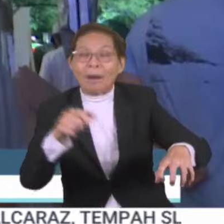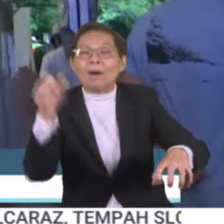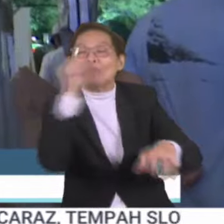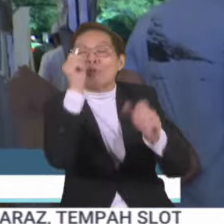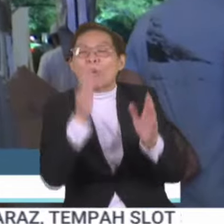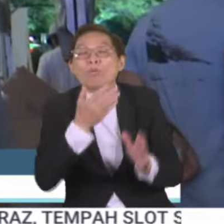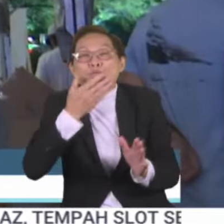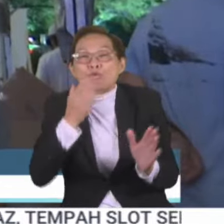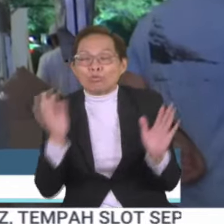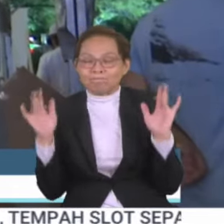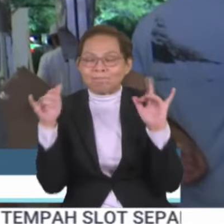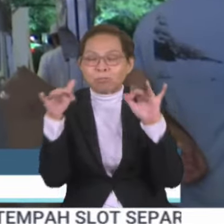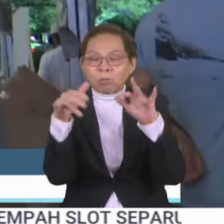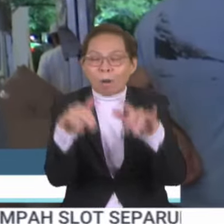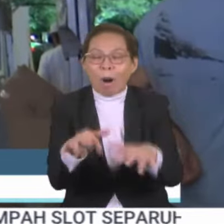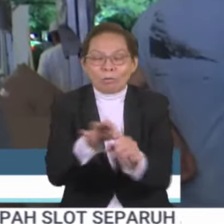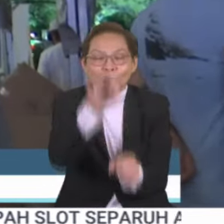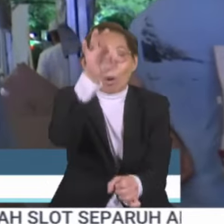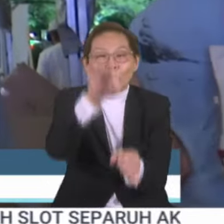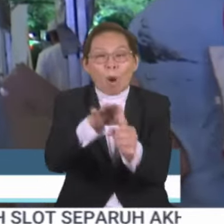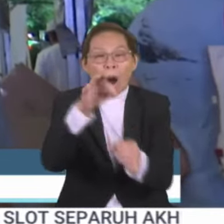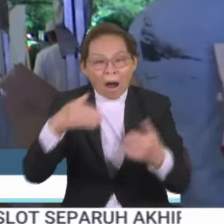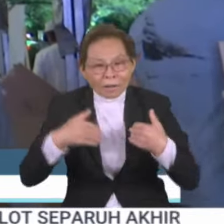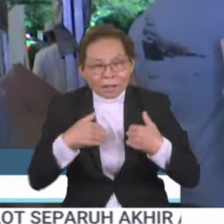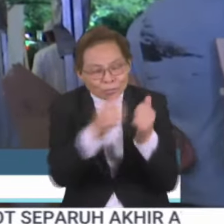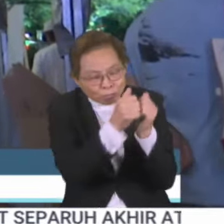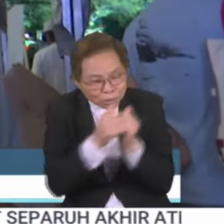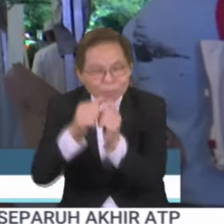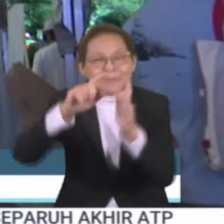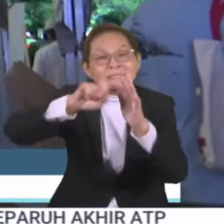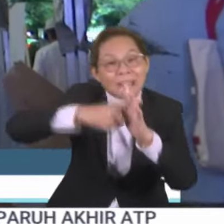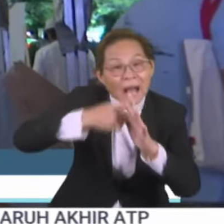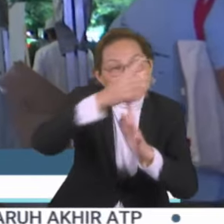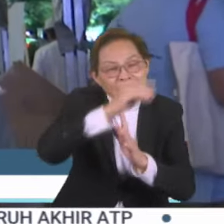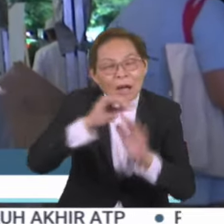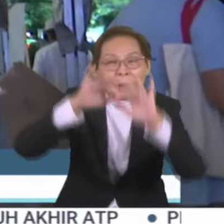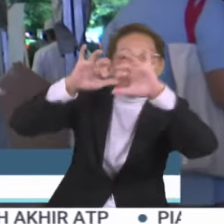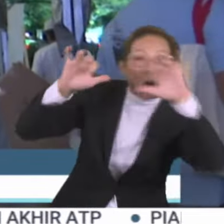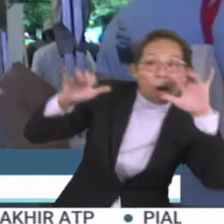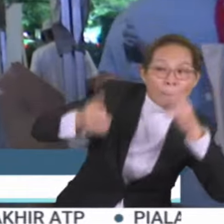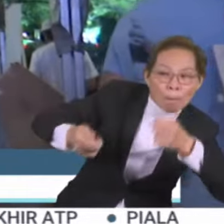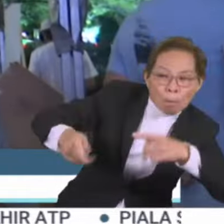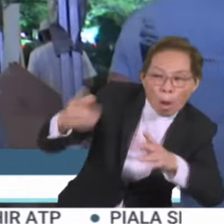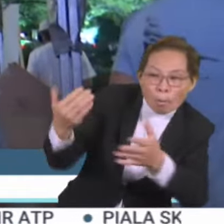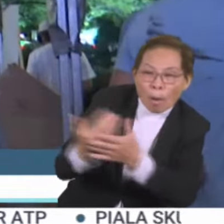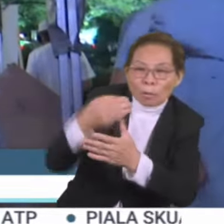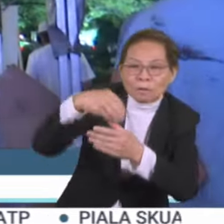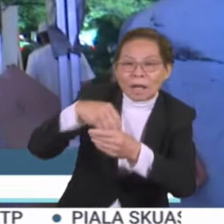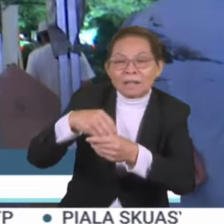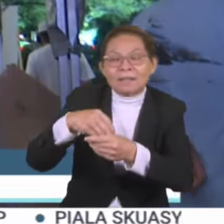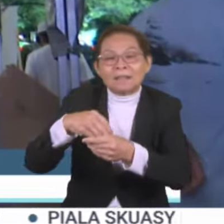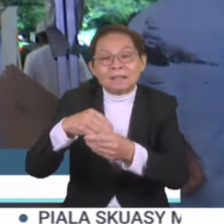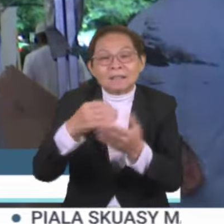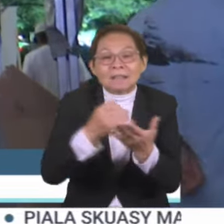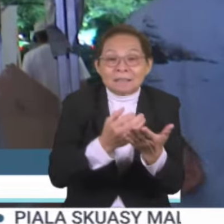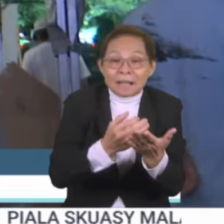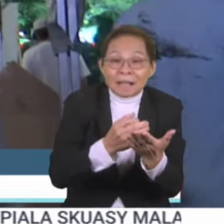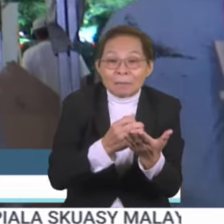ada lagi sekarang. Semangat-semangat yang ada di sini untuk sama-sama membangunkan dan meneroka peluang-peluang baru dalam seni kontemporari dan